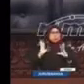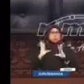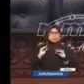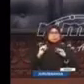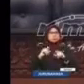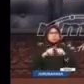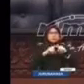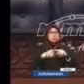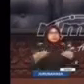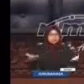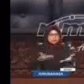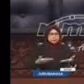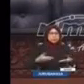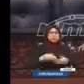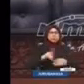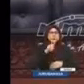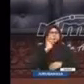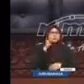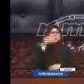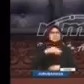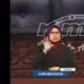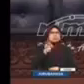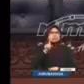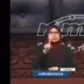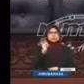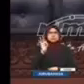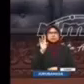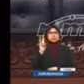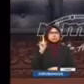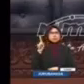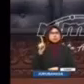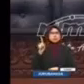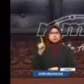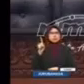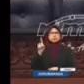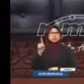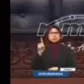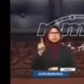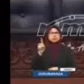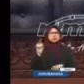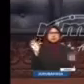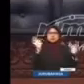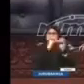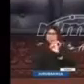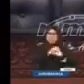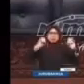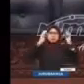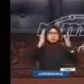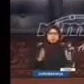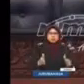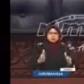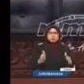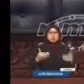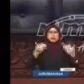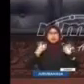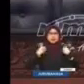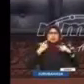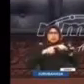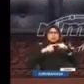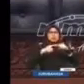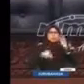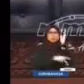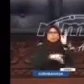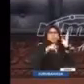dimusyarat dewan ini pada 29 September 1971 pada ketiga Tidak ada manusia berada di dalam dewan